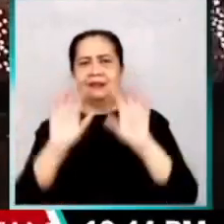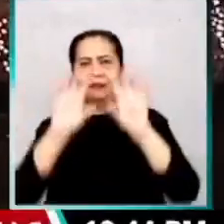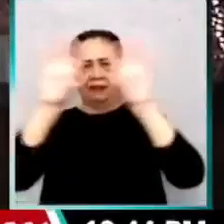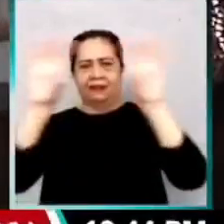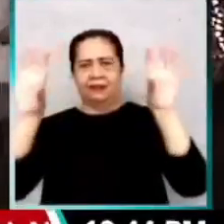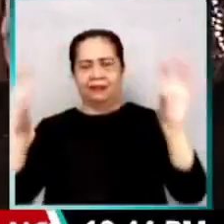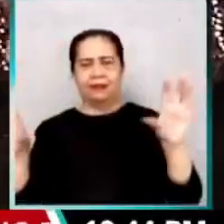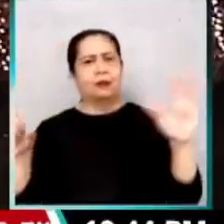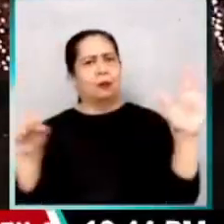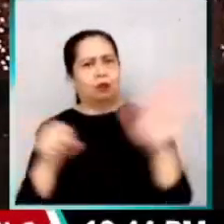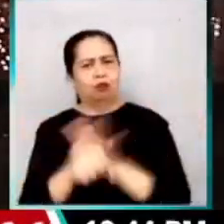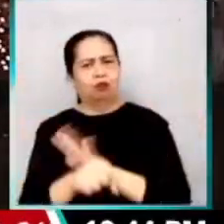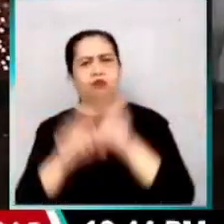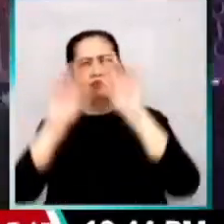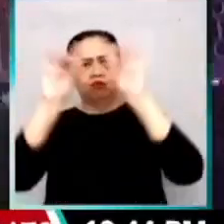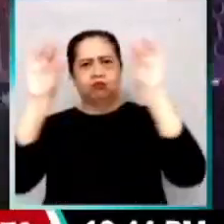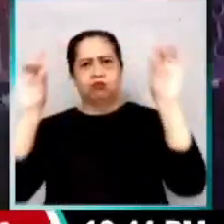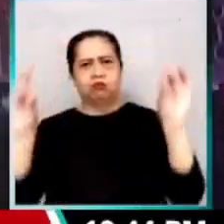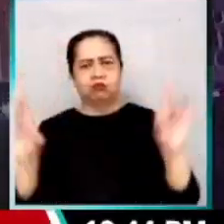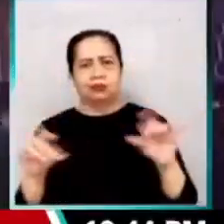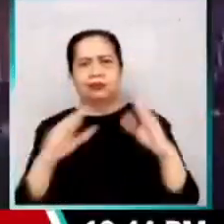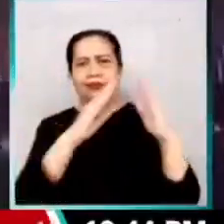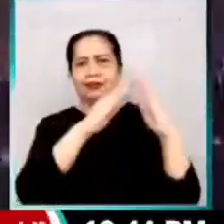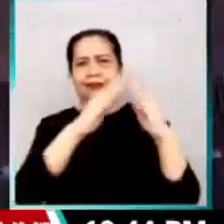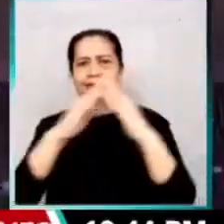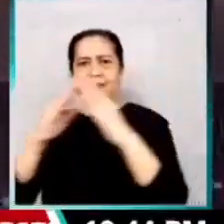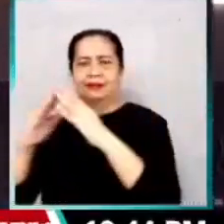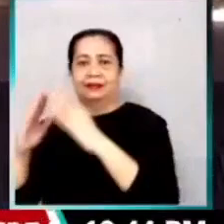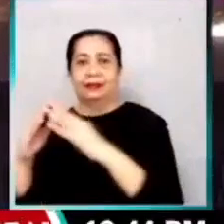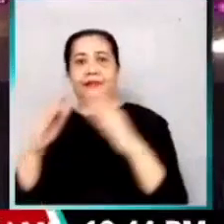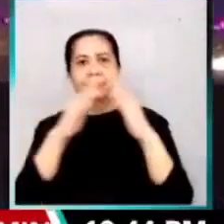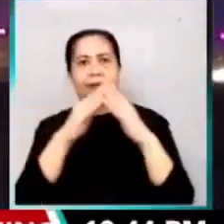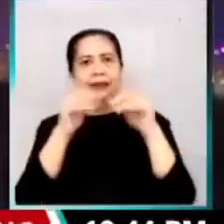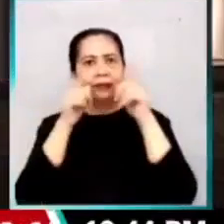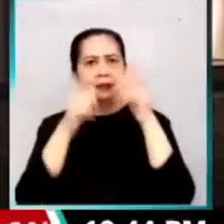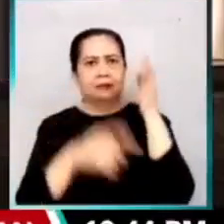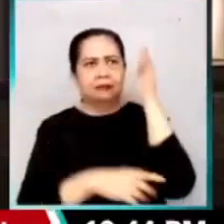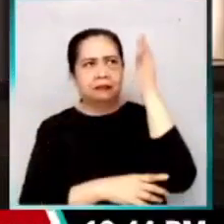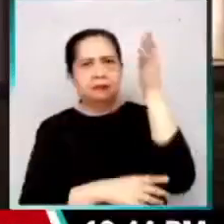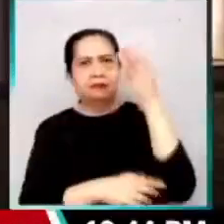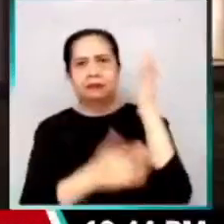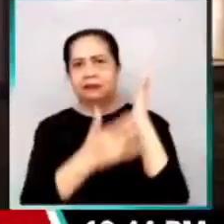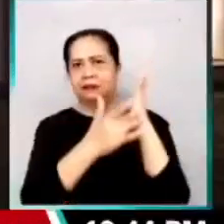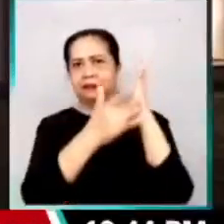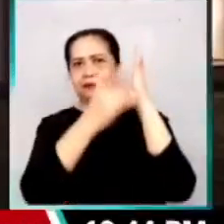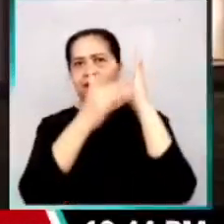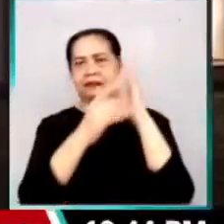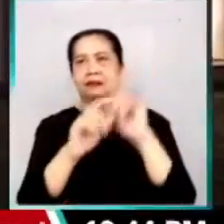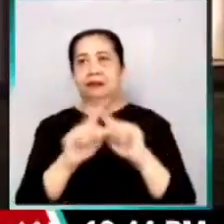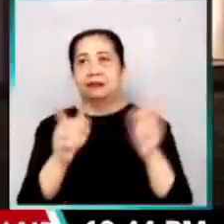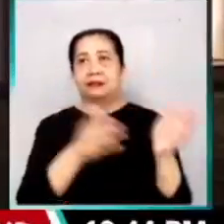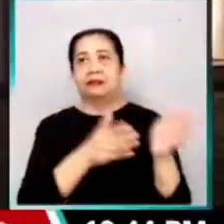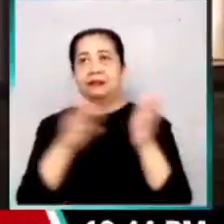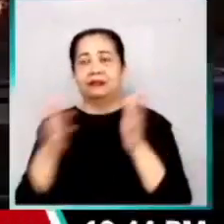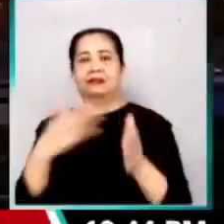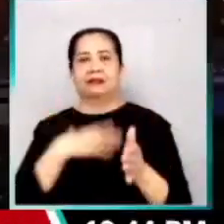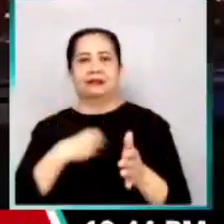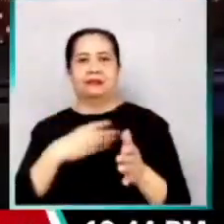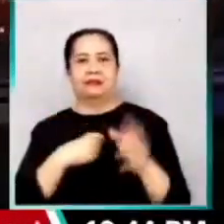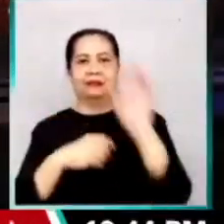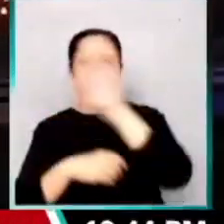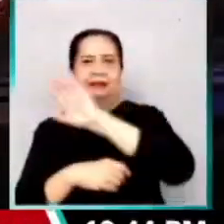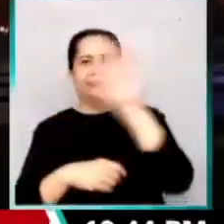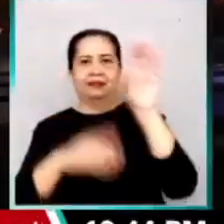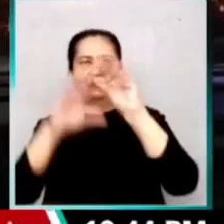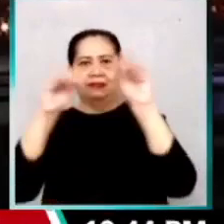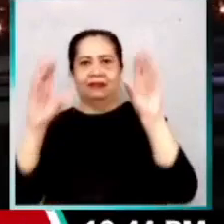ng pailaw ang ilang mga bahay. May bahay na tila futuristic ang peg. May iba naman na white Christmas ang tema.